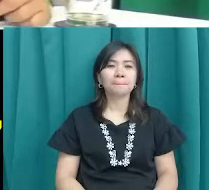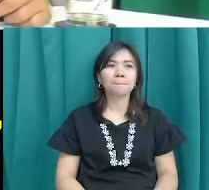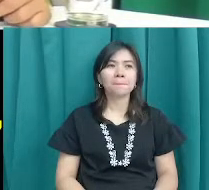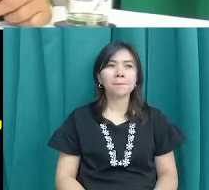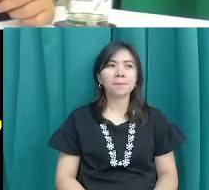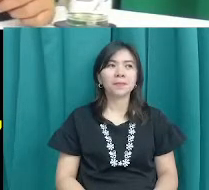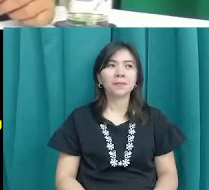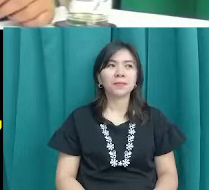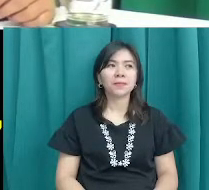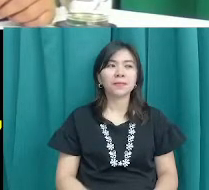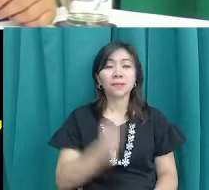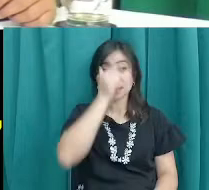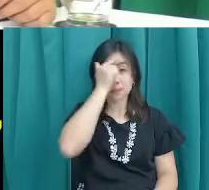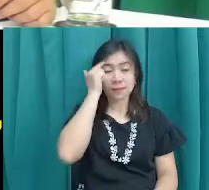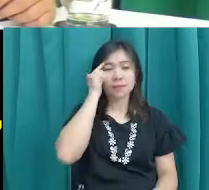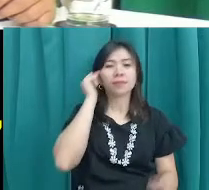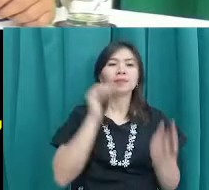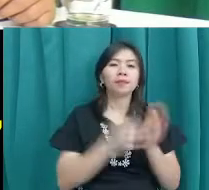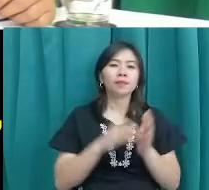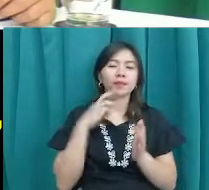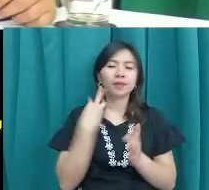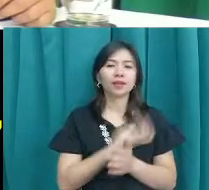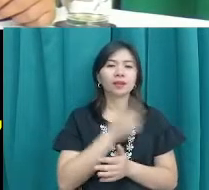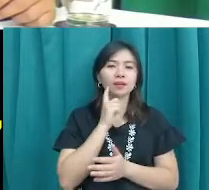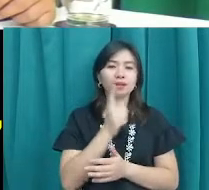Kasi mga kapatid, inuulit ko young people,